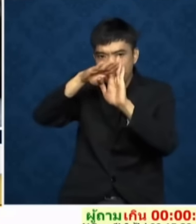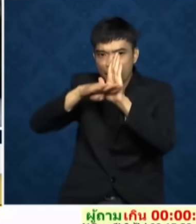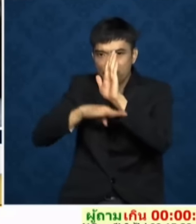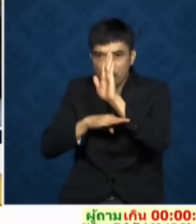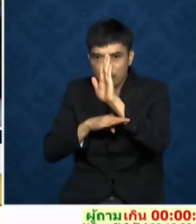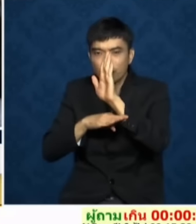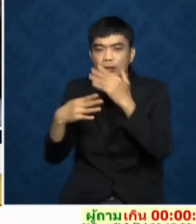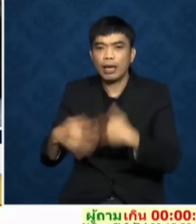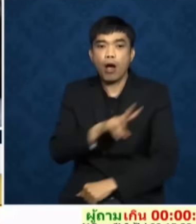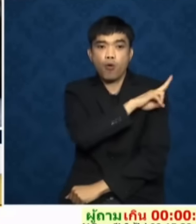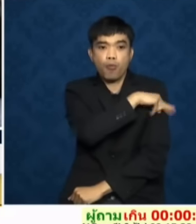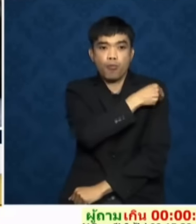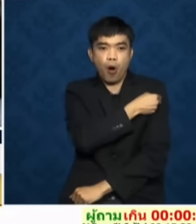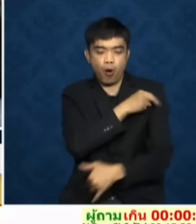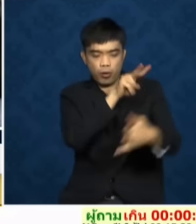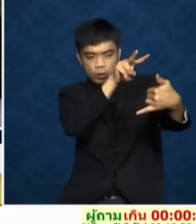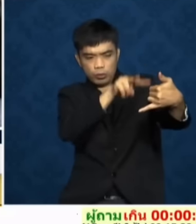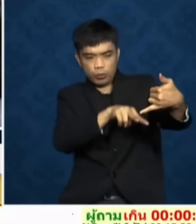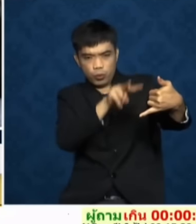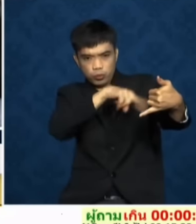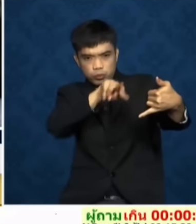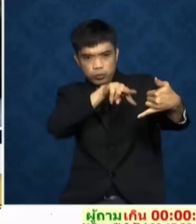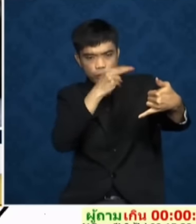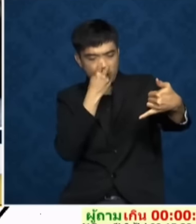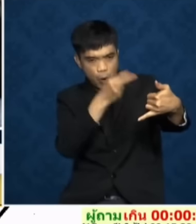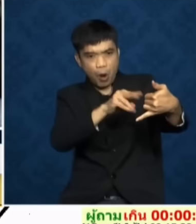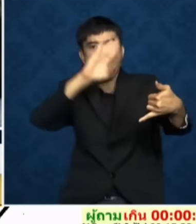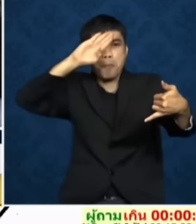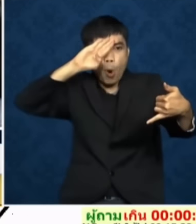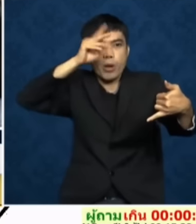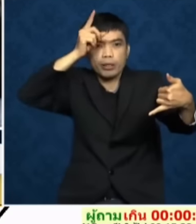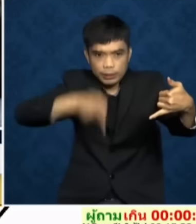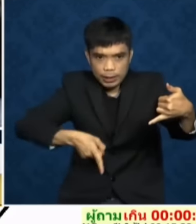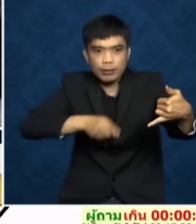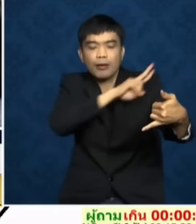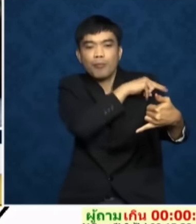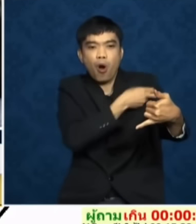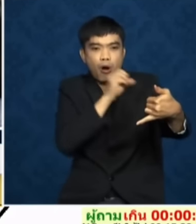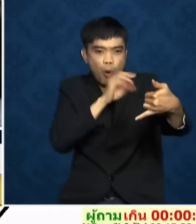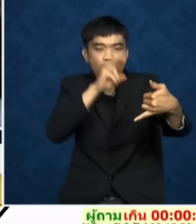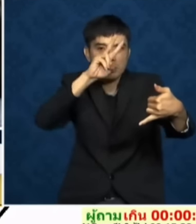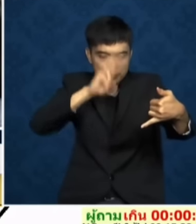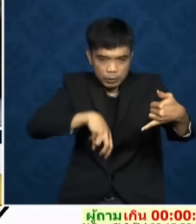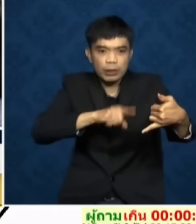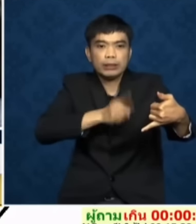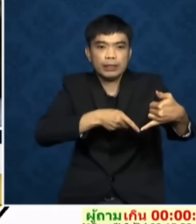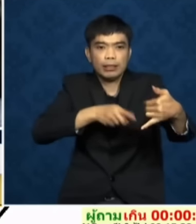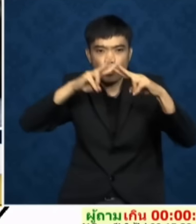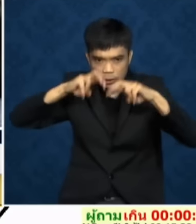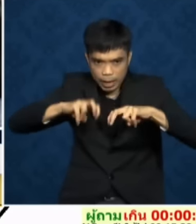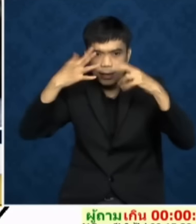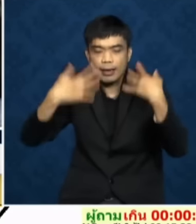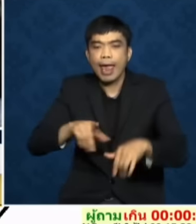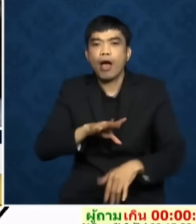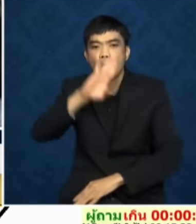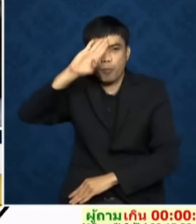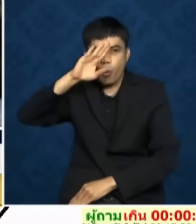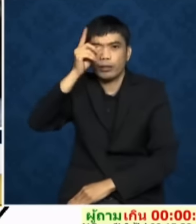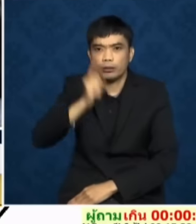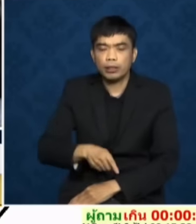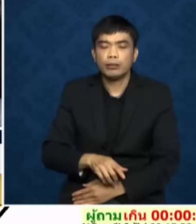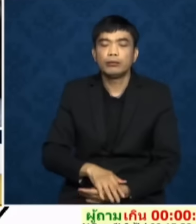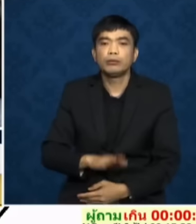ที่หมอได้บันทึกแล้วก็ได้ตัดได้มีคำวินิจฉัยที่ชัดเจนถ้าท่านจะอภิปรายไม่ใช่อภิปรายรั